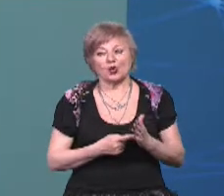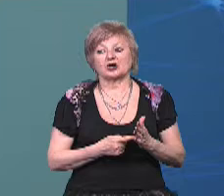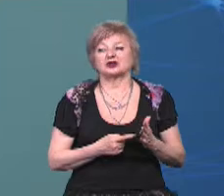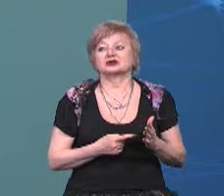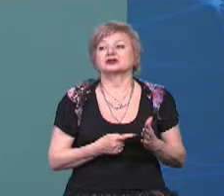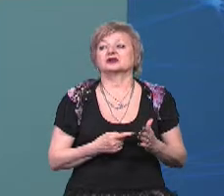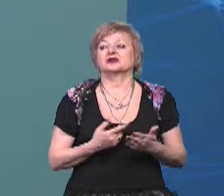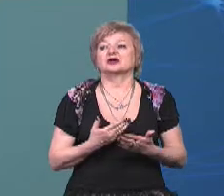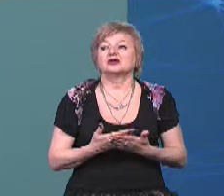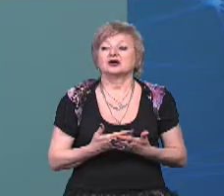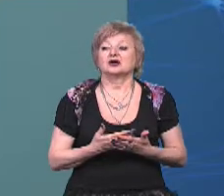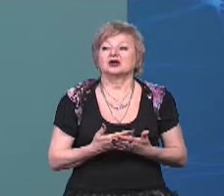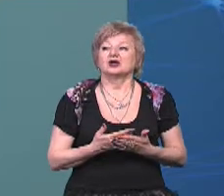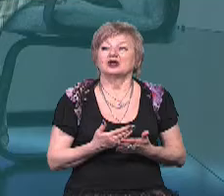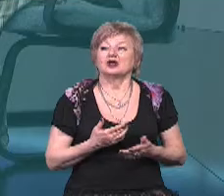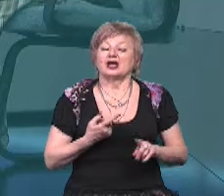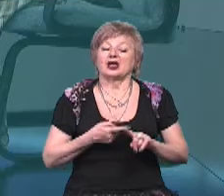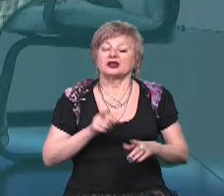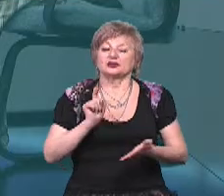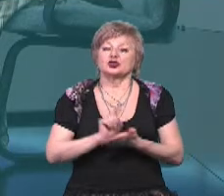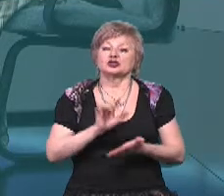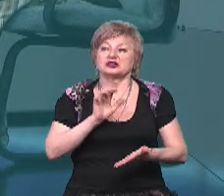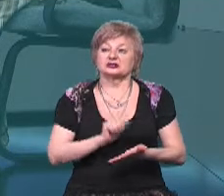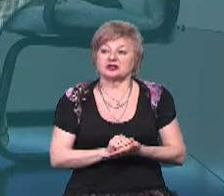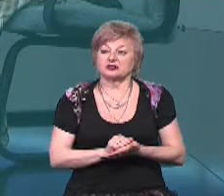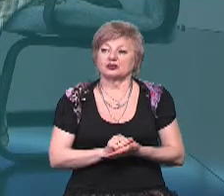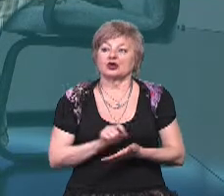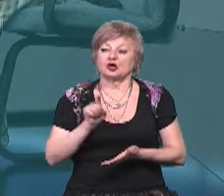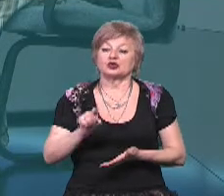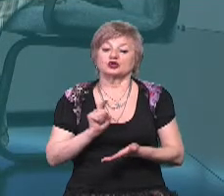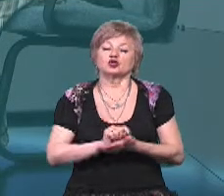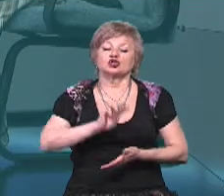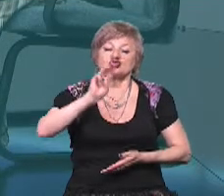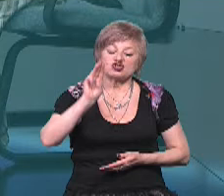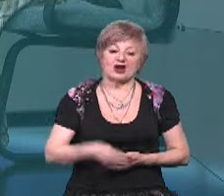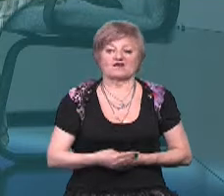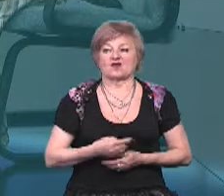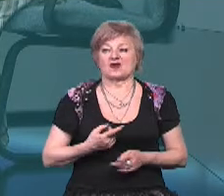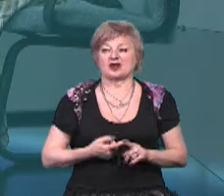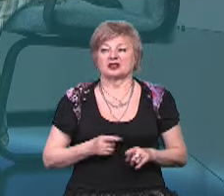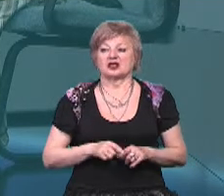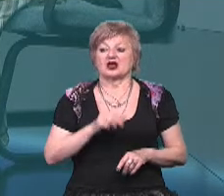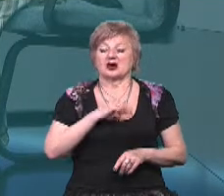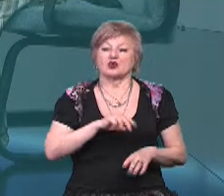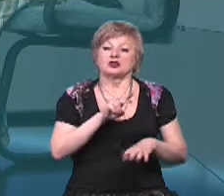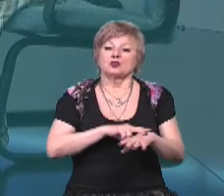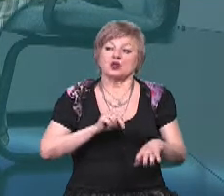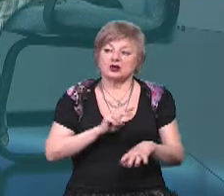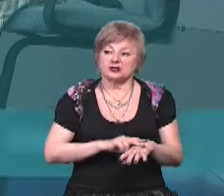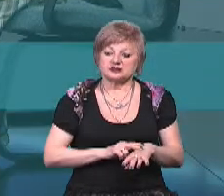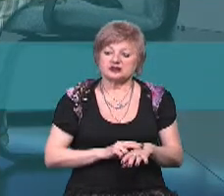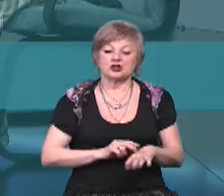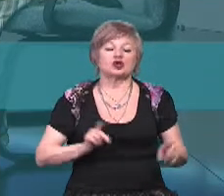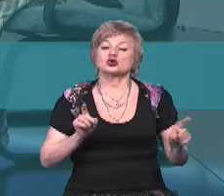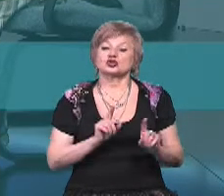департамент з благоустрою, здається, має цим займатися, і має право штрафувати за це, і представники поліції,